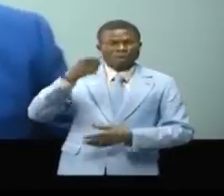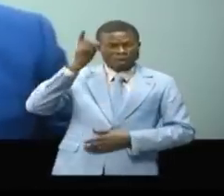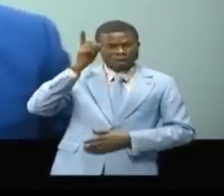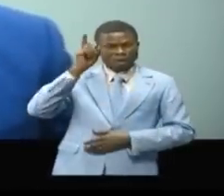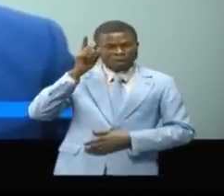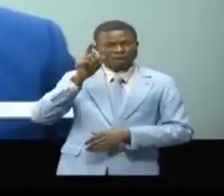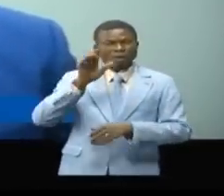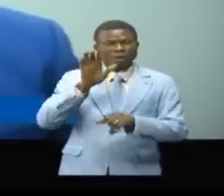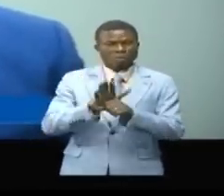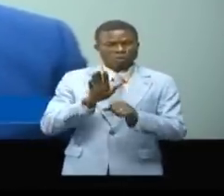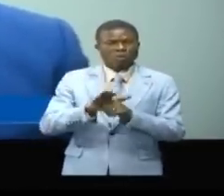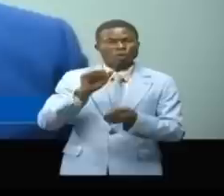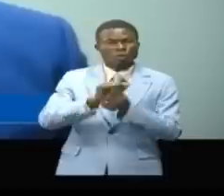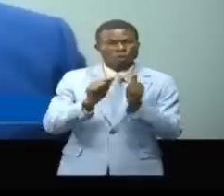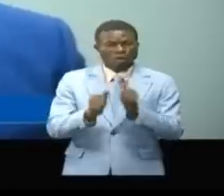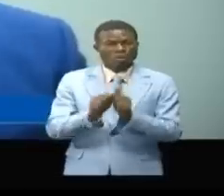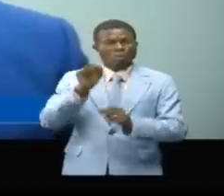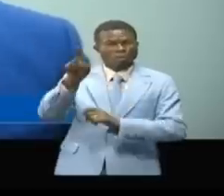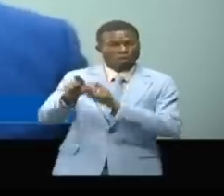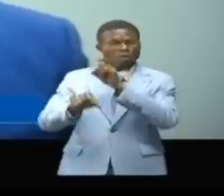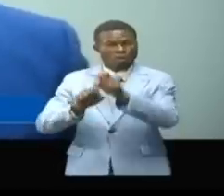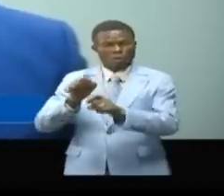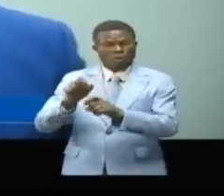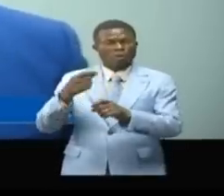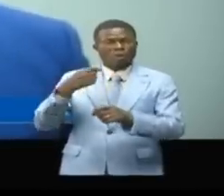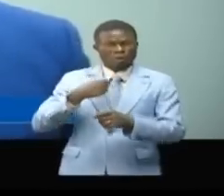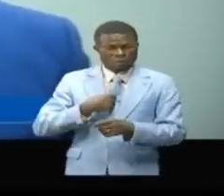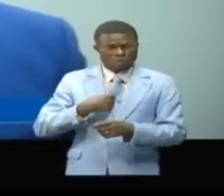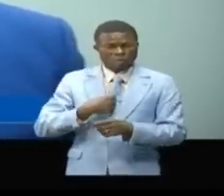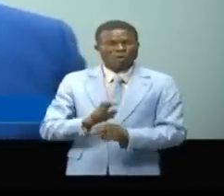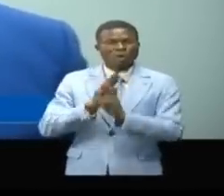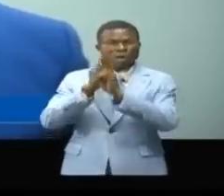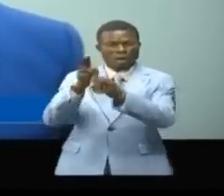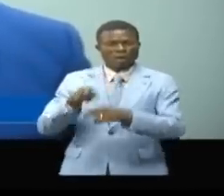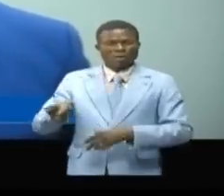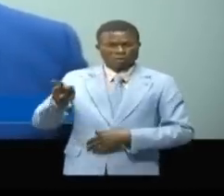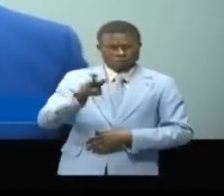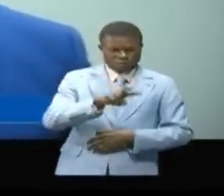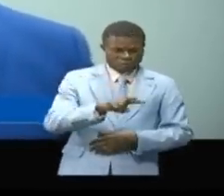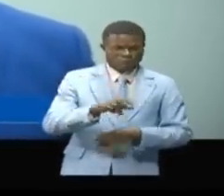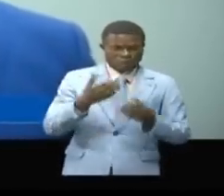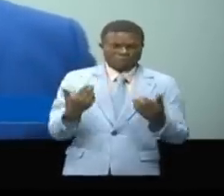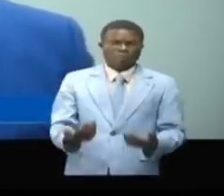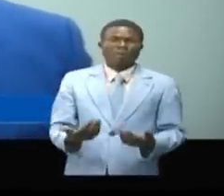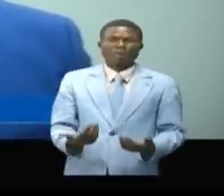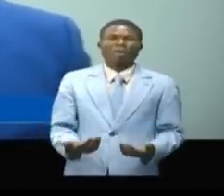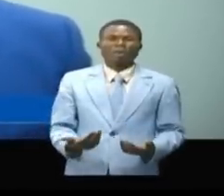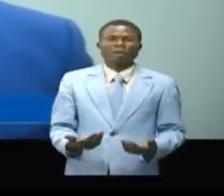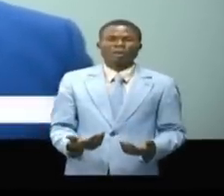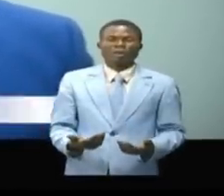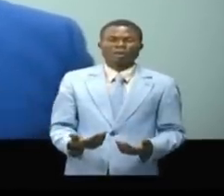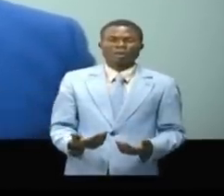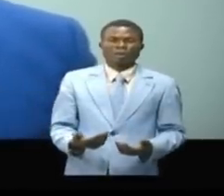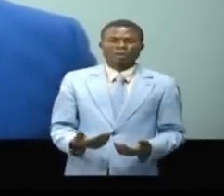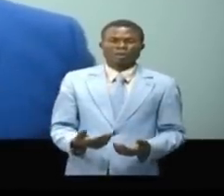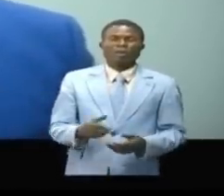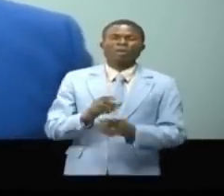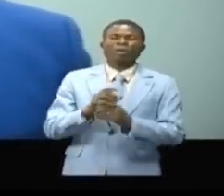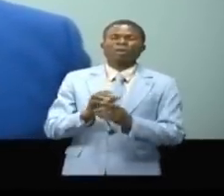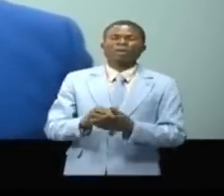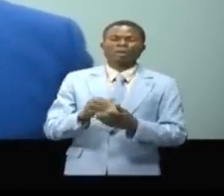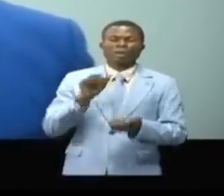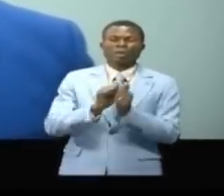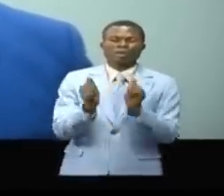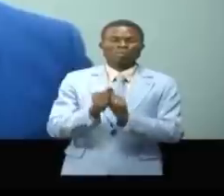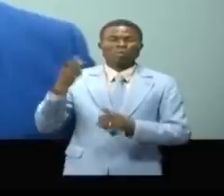il y a beaucoup de questions qui ont été posées et j'aurai le devoir de revenir pour donner dans les détails les réponses aux